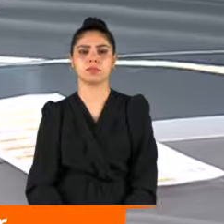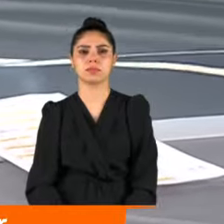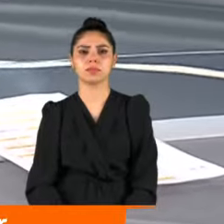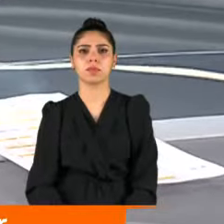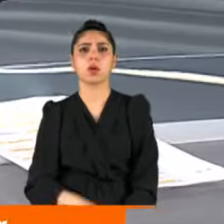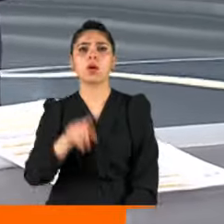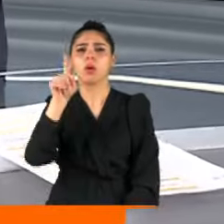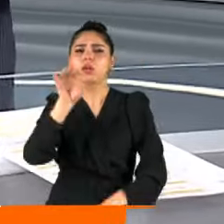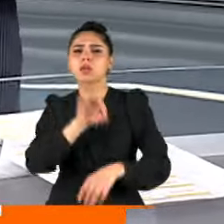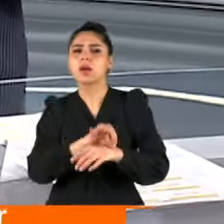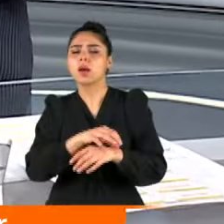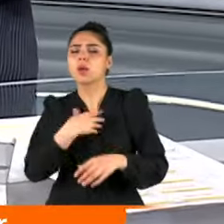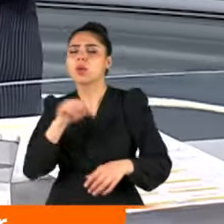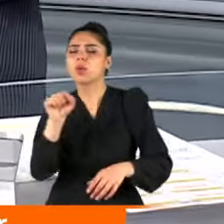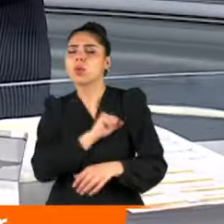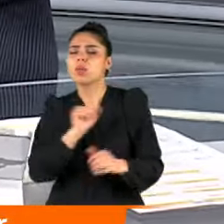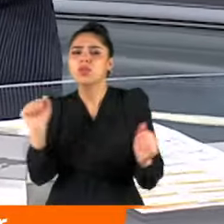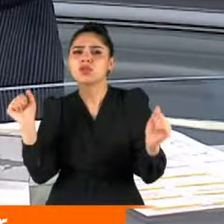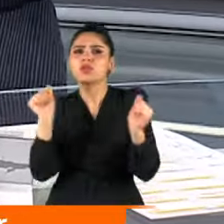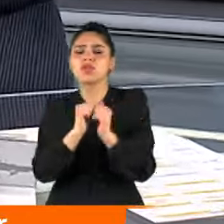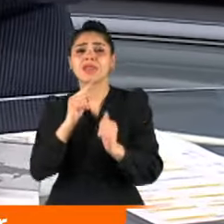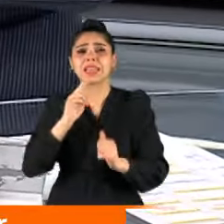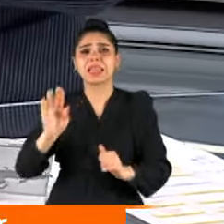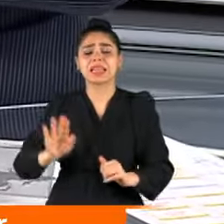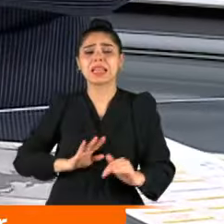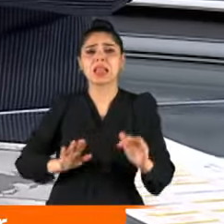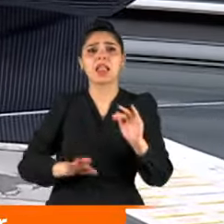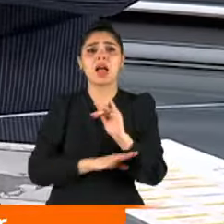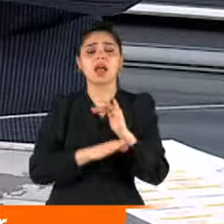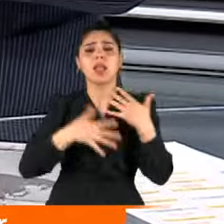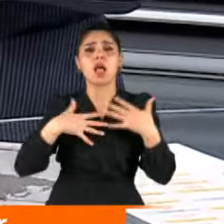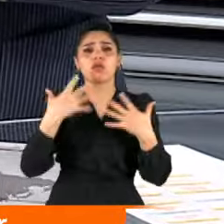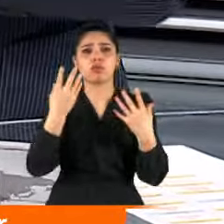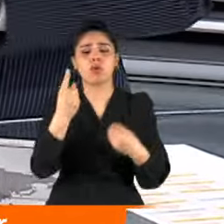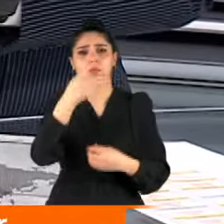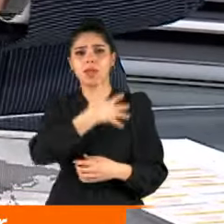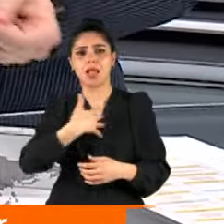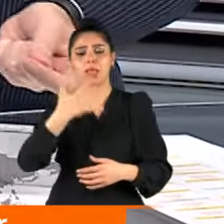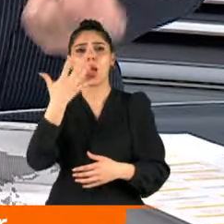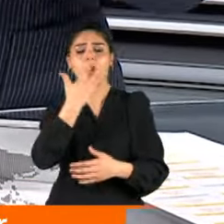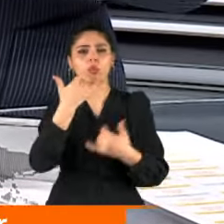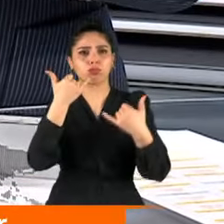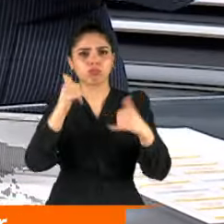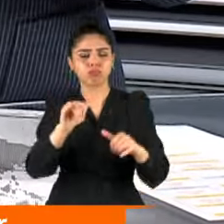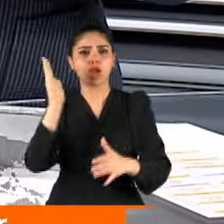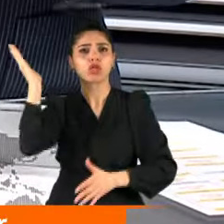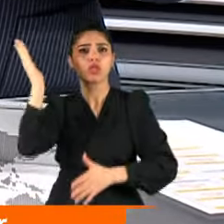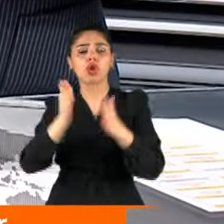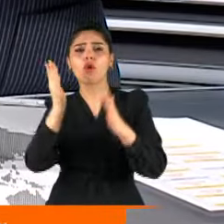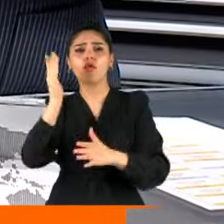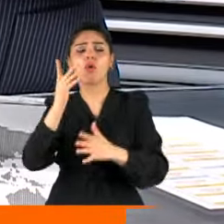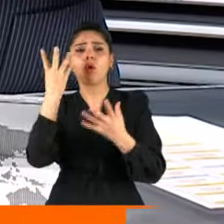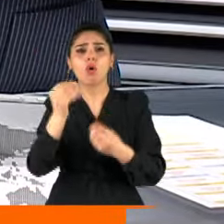de o an o kadar korktum ki bunu söyleyen kızının hayatından endişe eden bir anne okul çıkışı öldüresiye dövülen